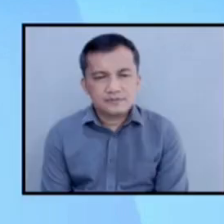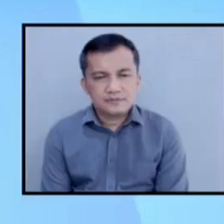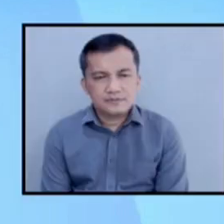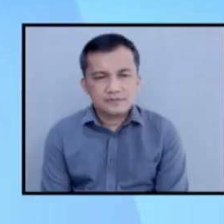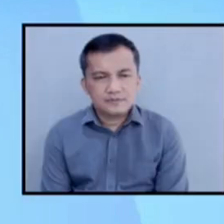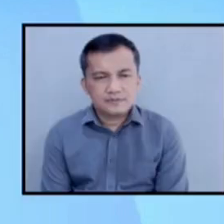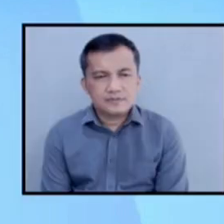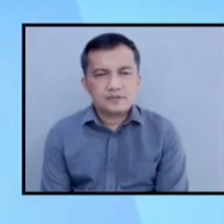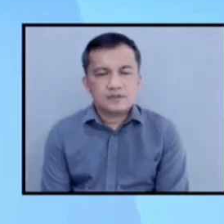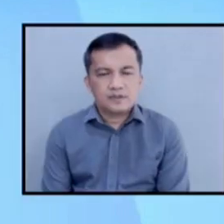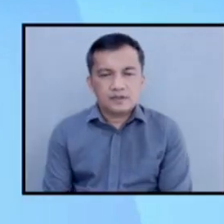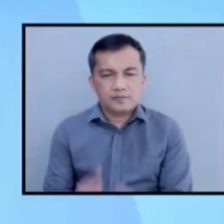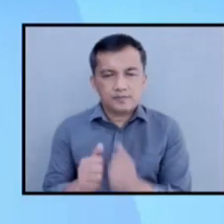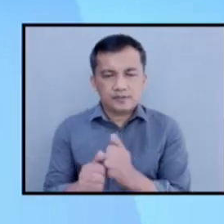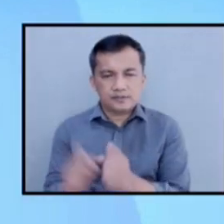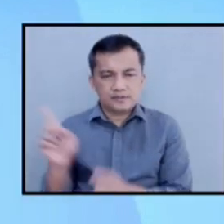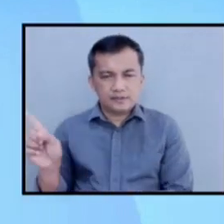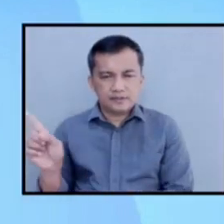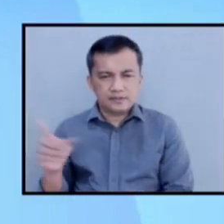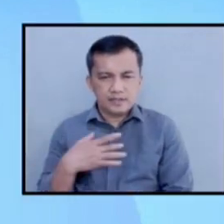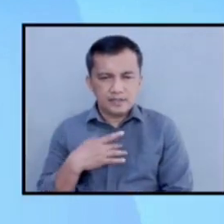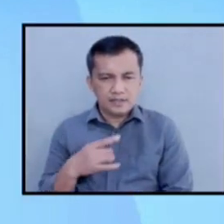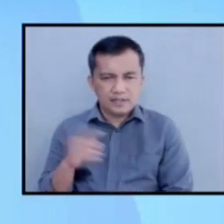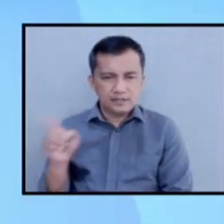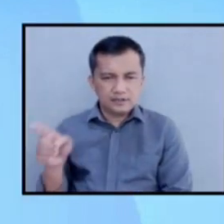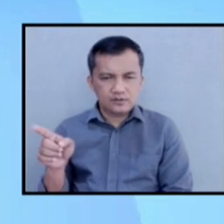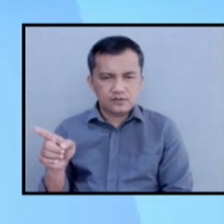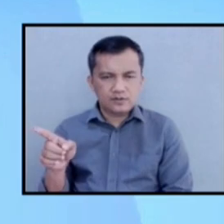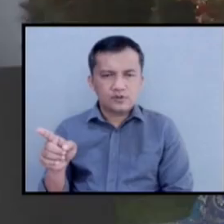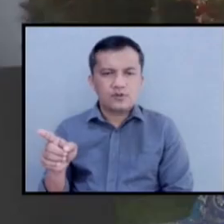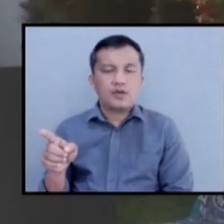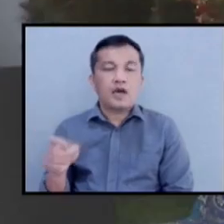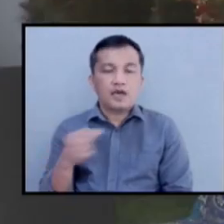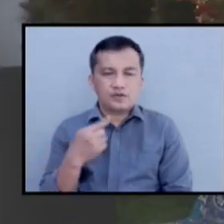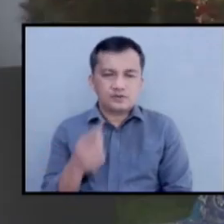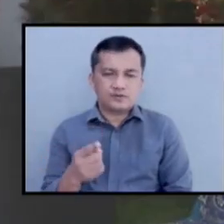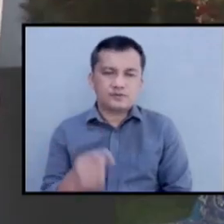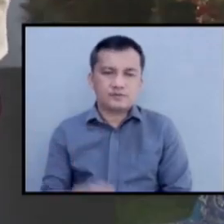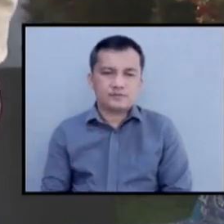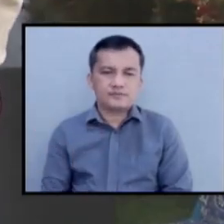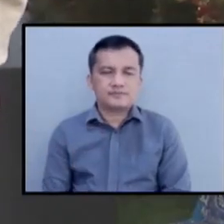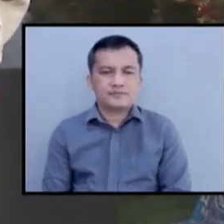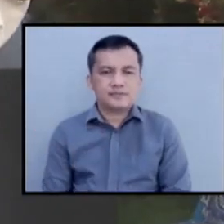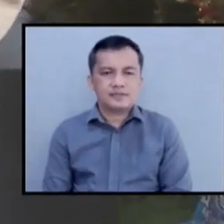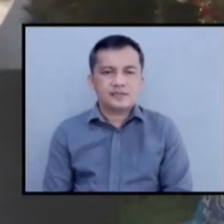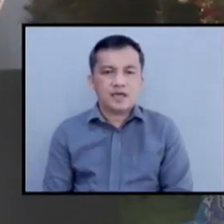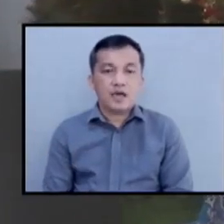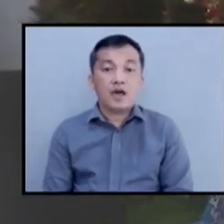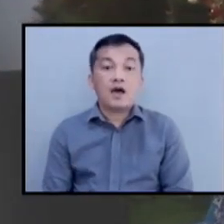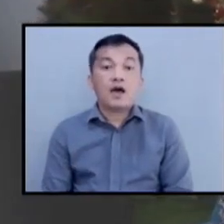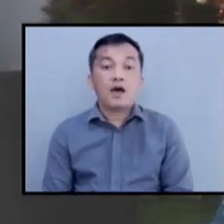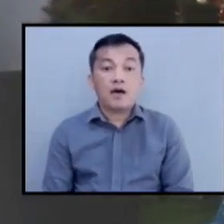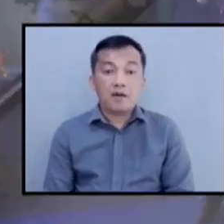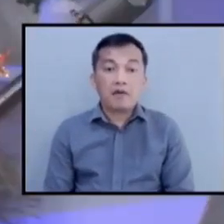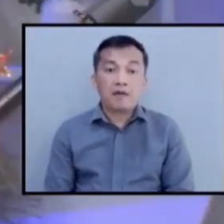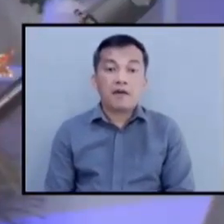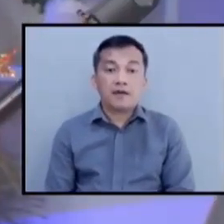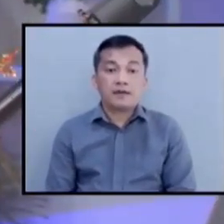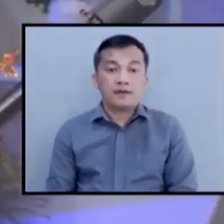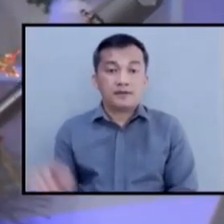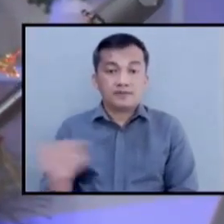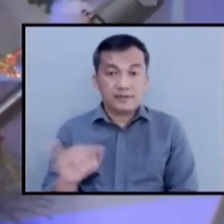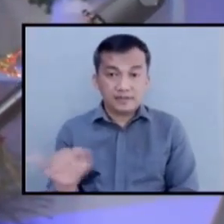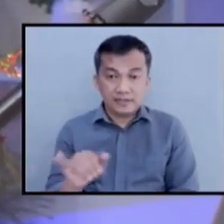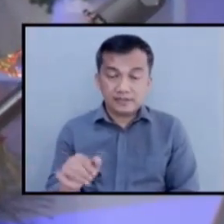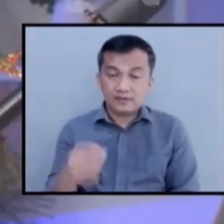po niya is, I like you. Ayun po siya, 8 letters. Ayun. Yes. So, kumbaga nung high school, elementary,